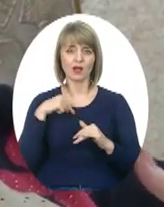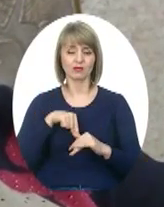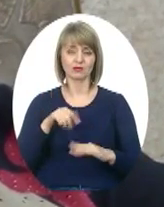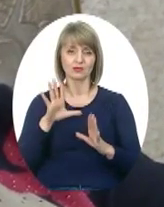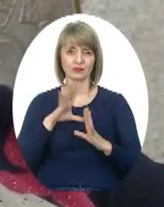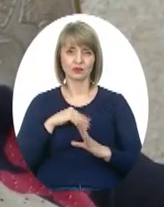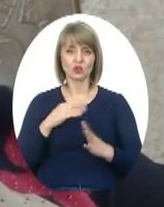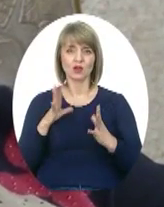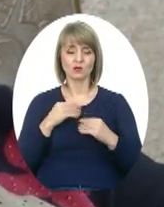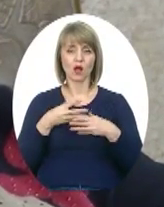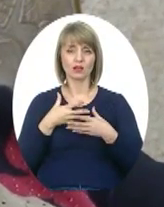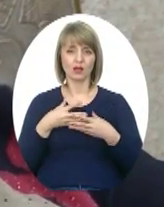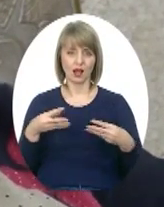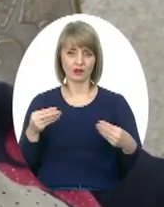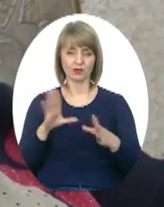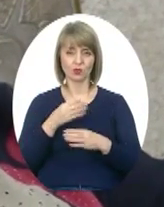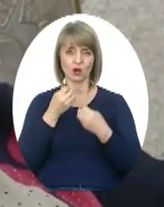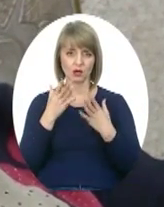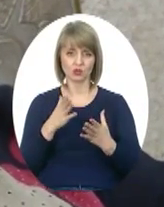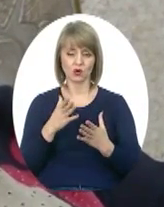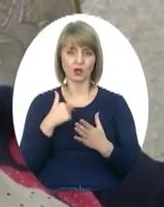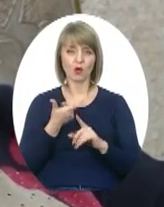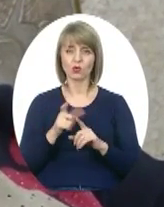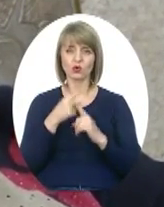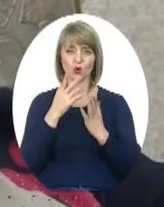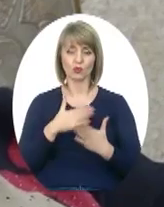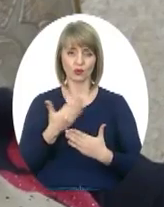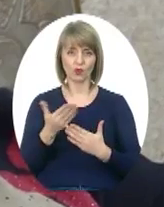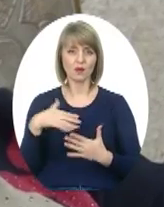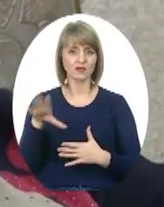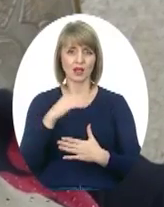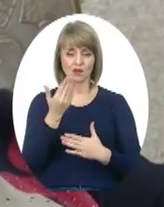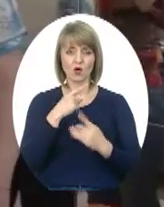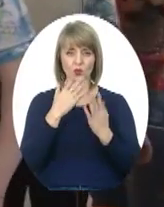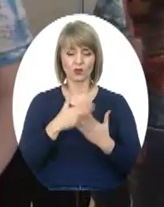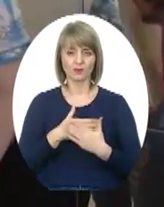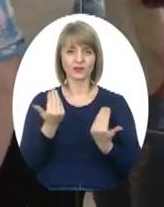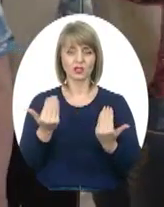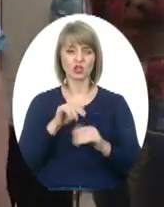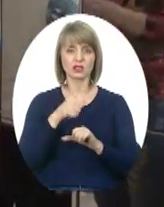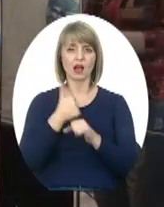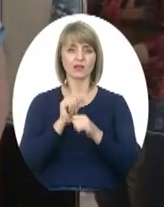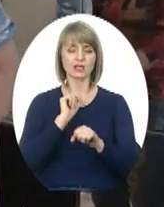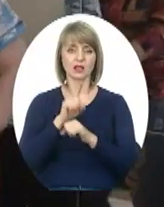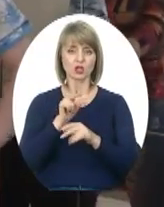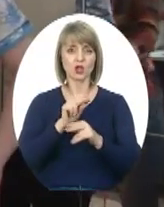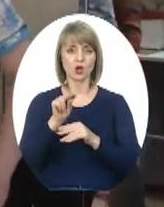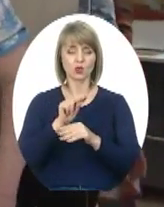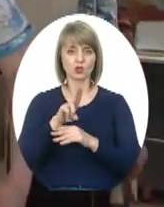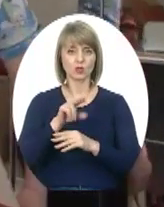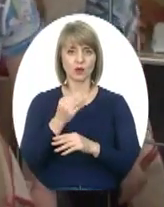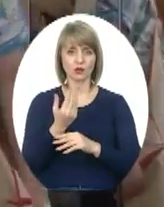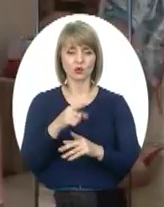все оттаивает, душа, мне хорошо. Я очень люблю его. Мы его все любим. Сейчас главная задача